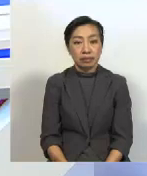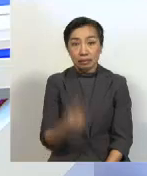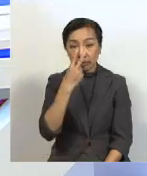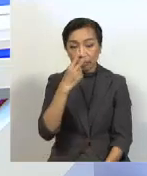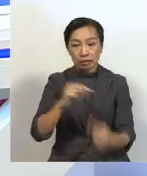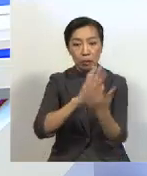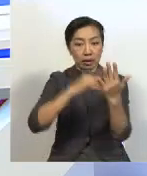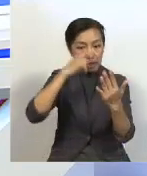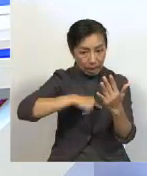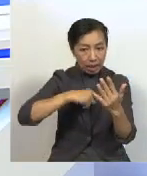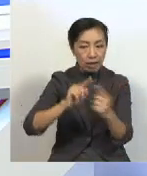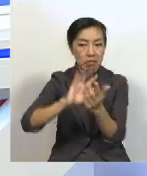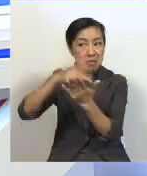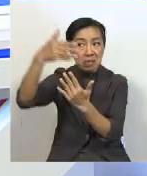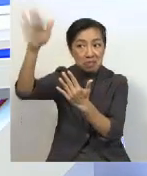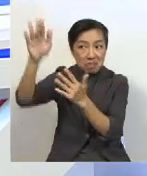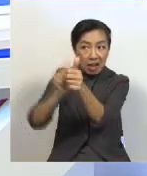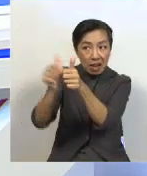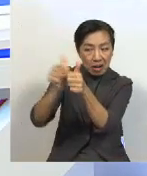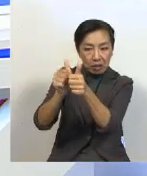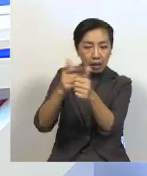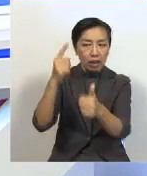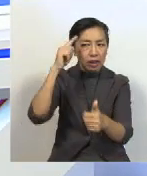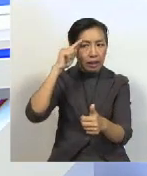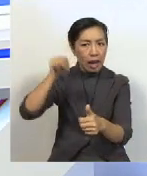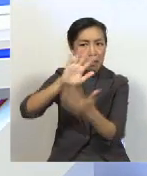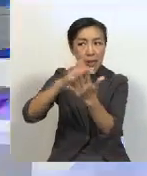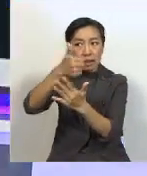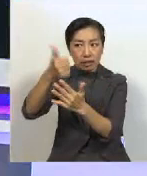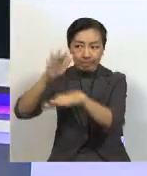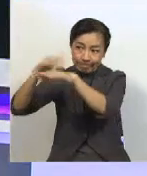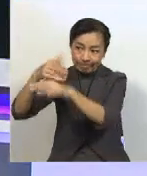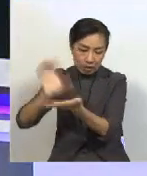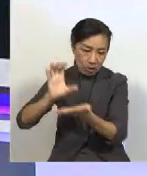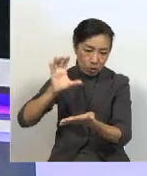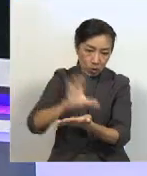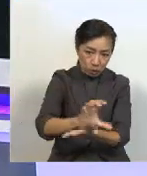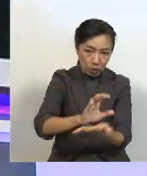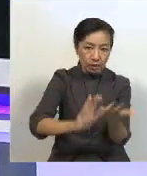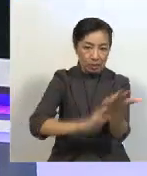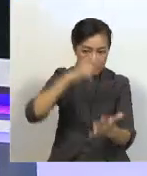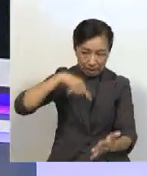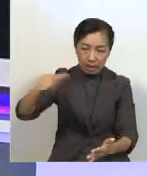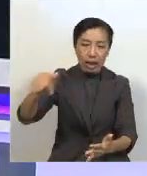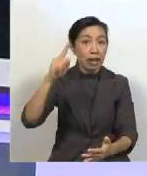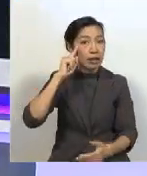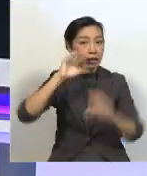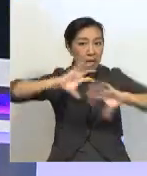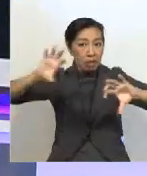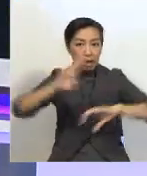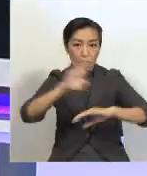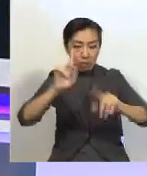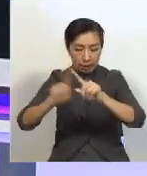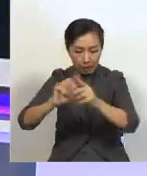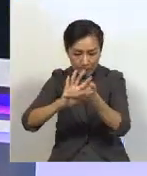สามารถในการแข่งขันของประเทศในการที่จะดึงดูดการลงทุนจากต่างประเทศนะคะรัฐบาลเองก็ได้มีการปรับปรุงพัฒนาระบบต่างๆค่ะเพื่อที่จะอำนวย